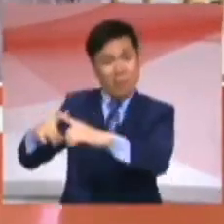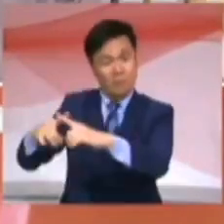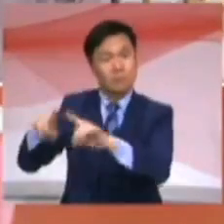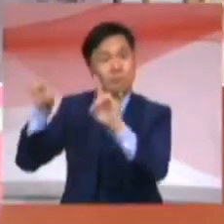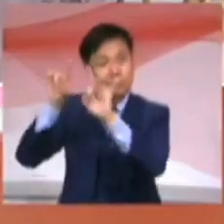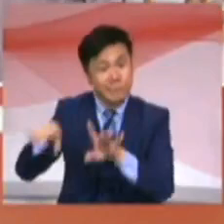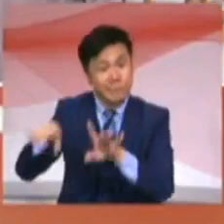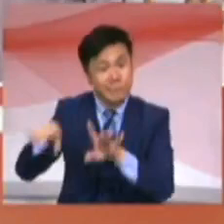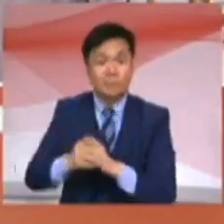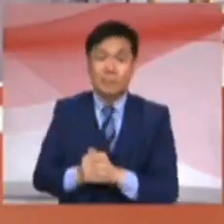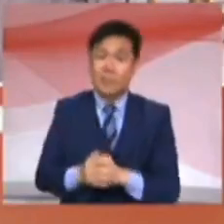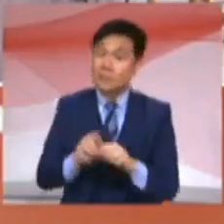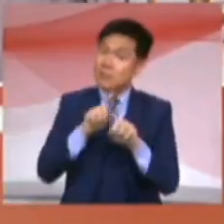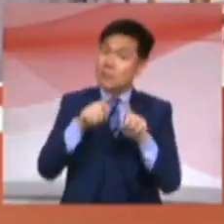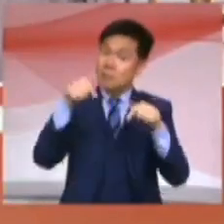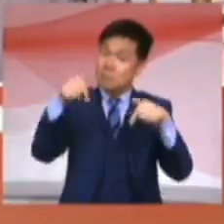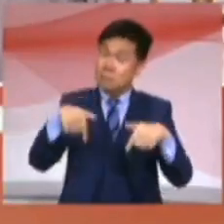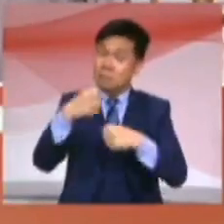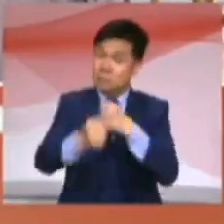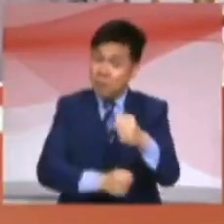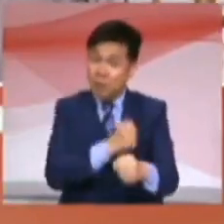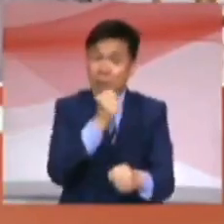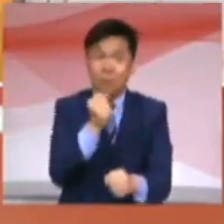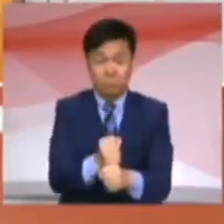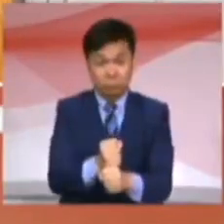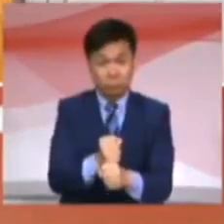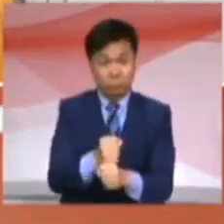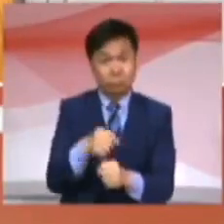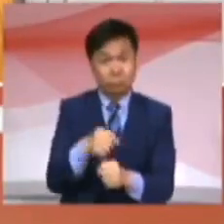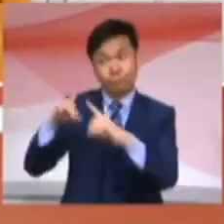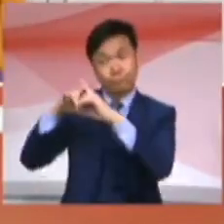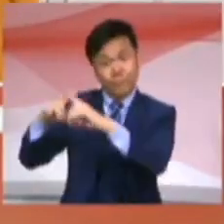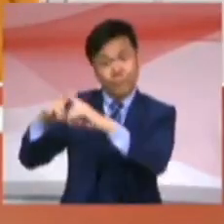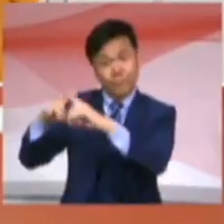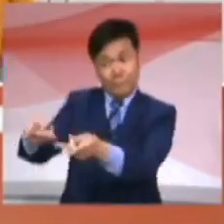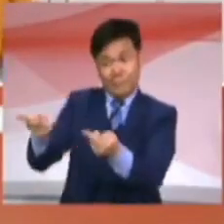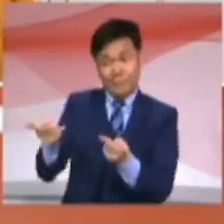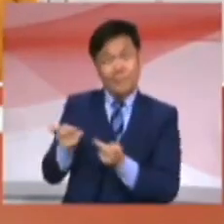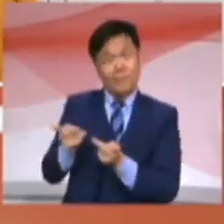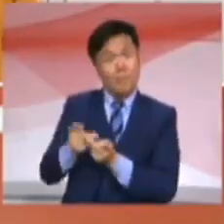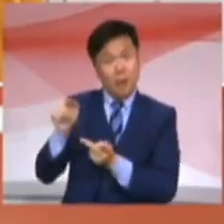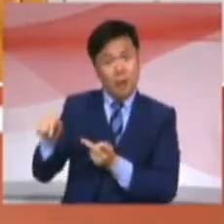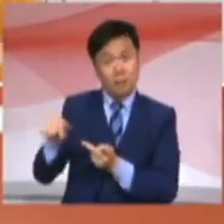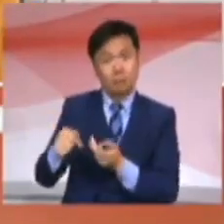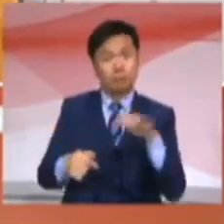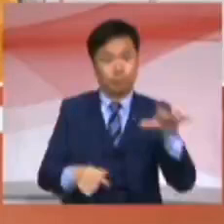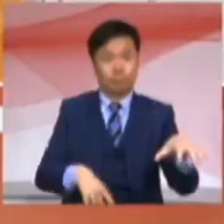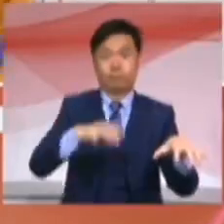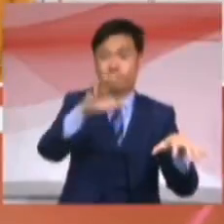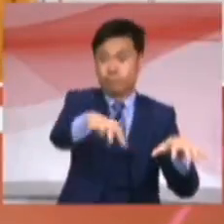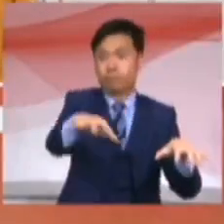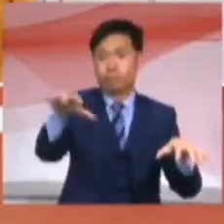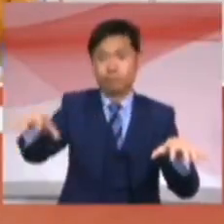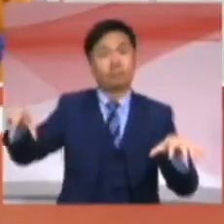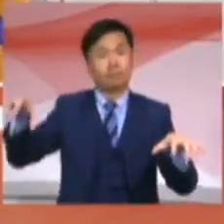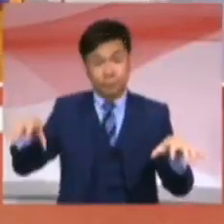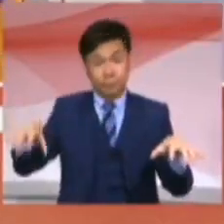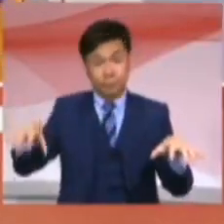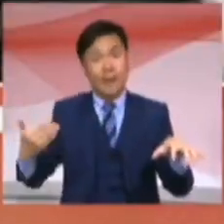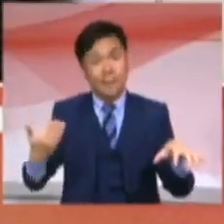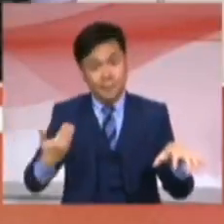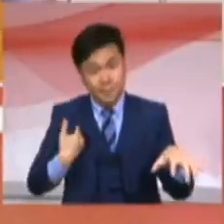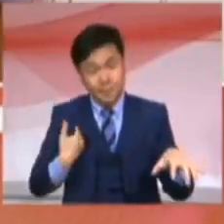Namun untuk SPM kali ini, bukan sahaja dewan peperiksaan perlu disediakan, tetapi kita